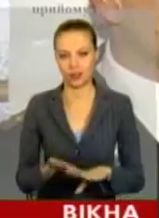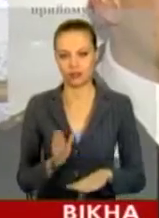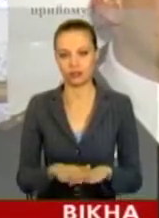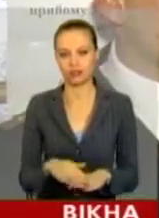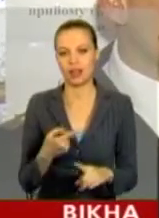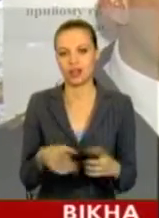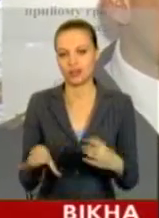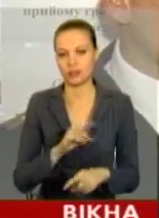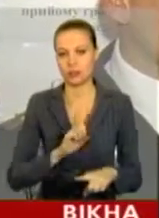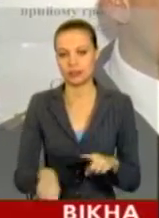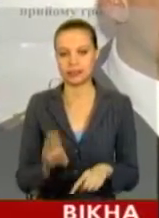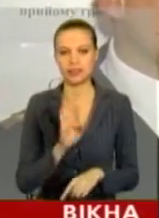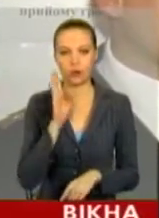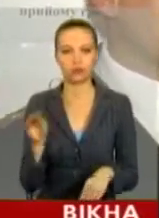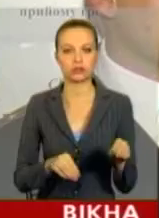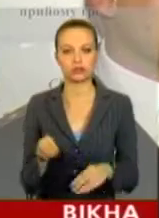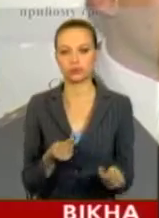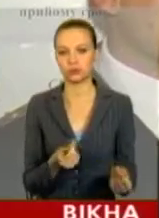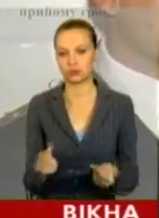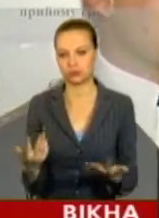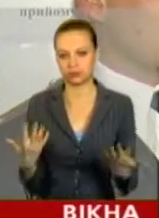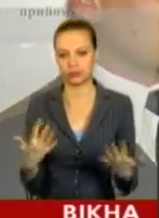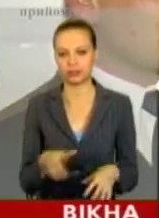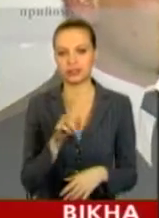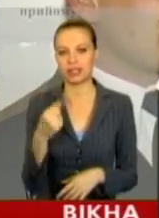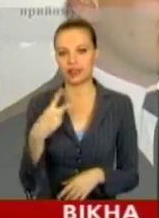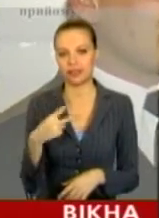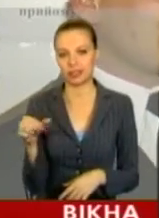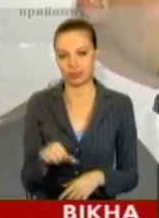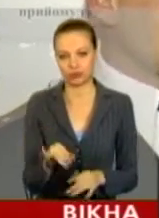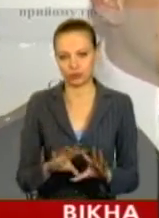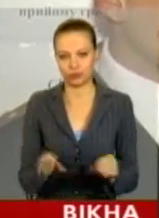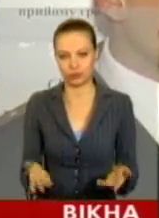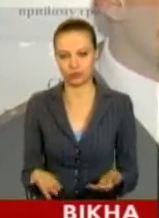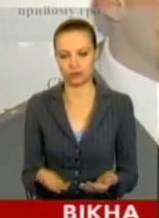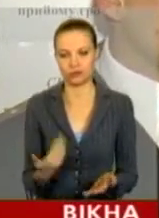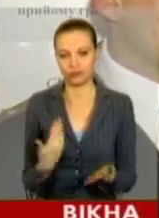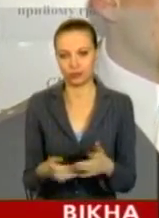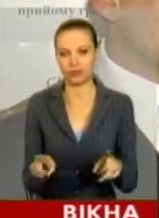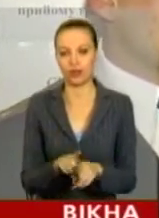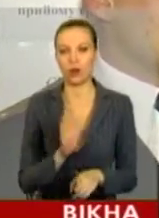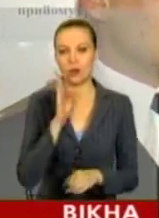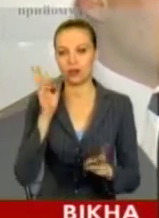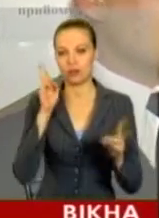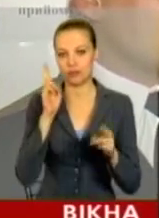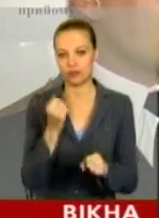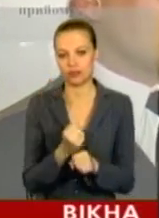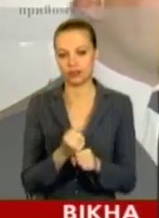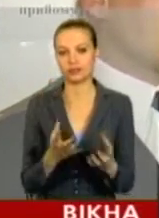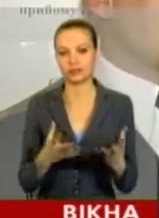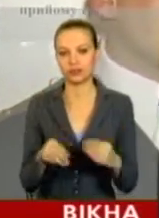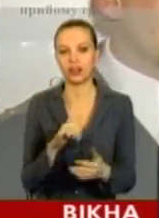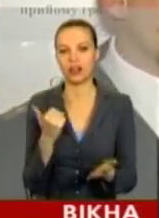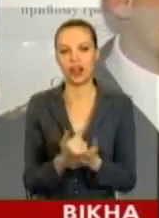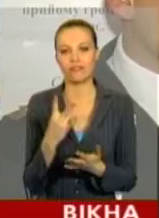Це все швидко утром купилось. Сьогодні утром. За 20 хвилин і все. Вот так. Да. Утром прическа делалась. Главное,